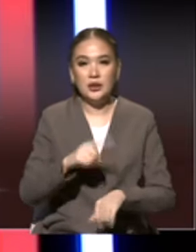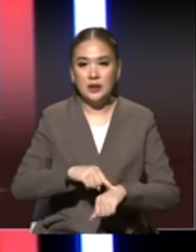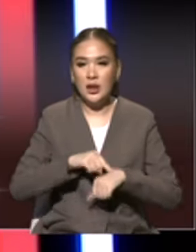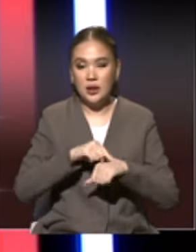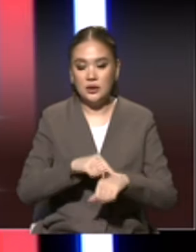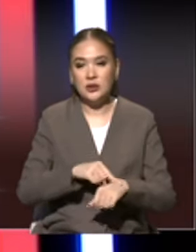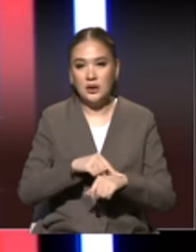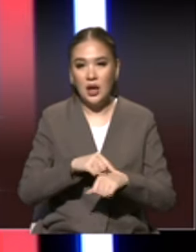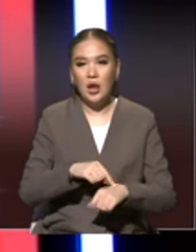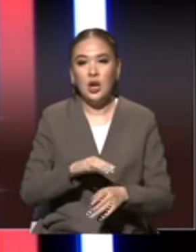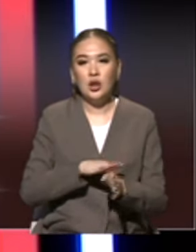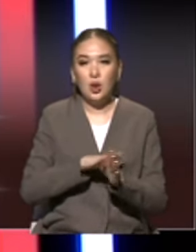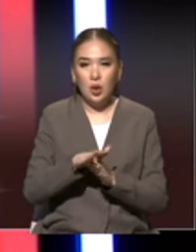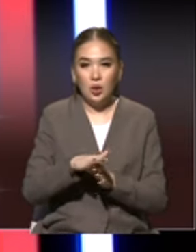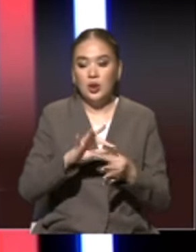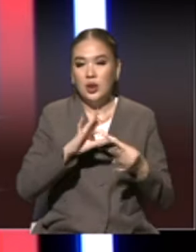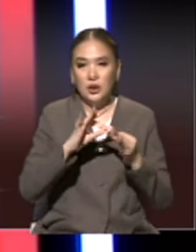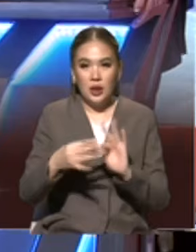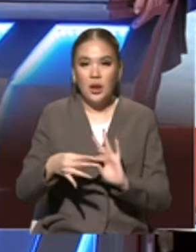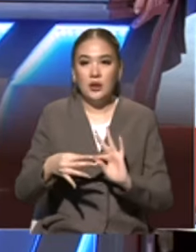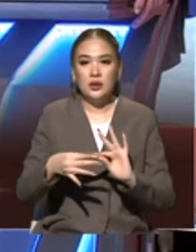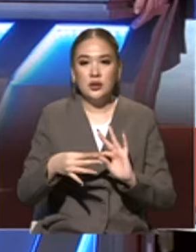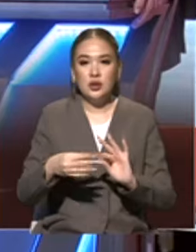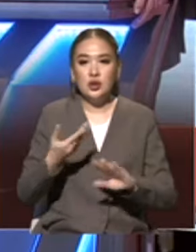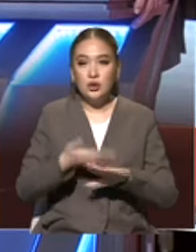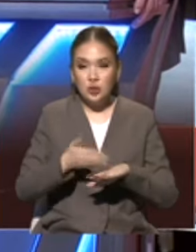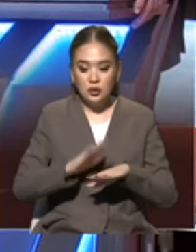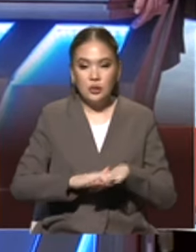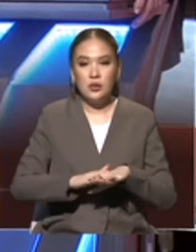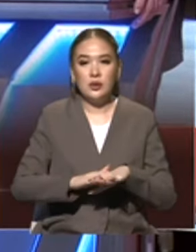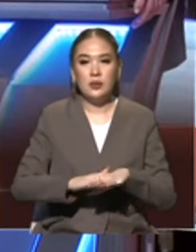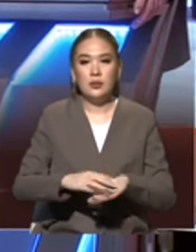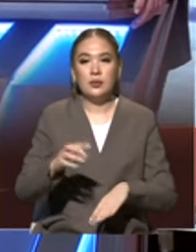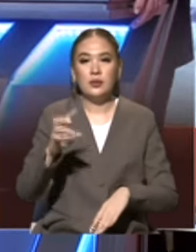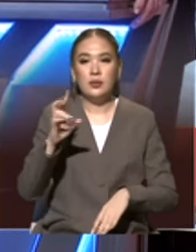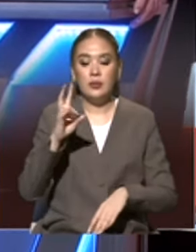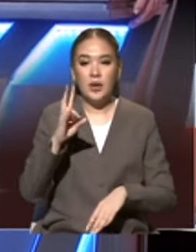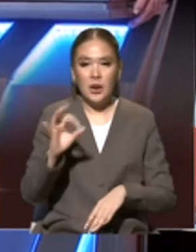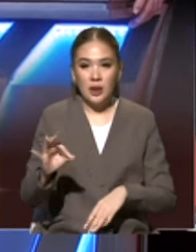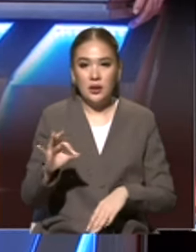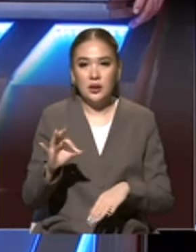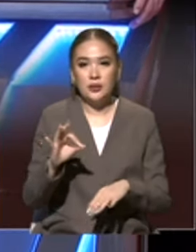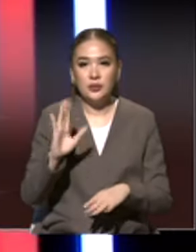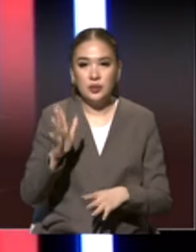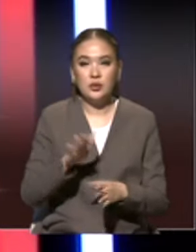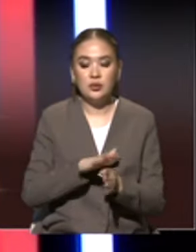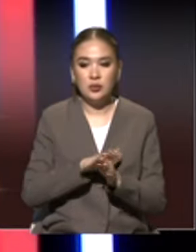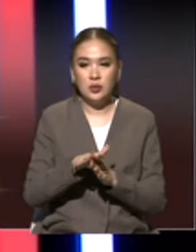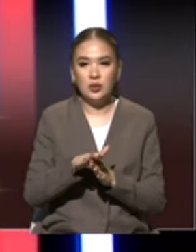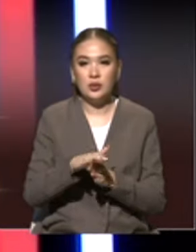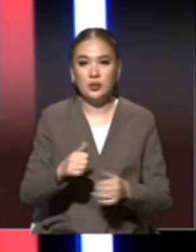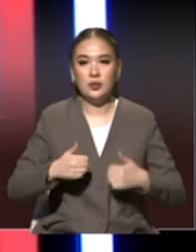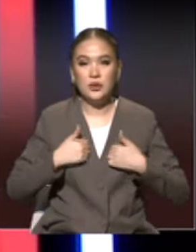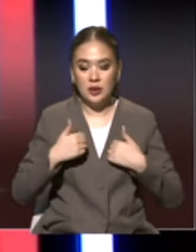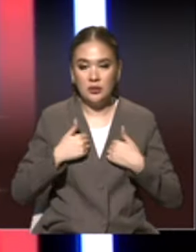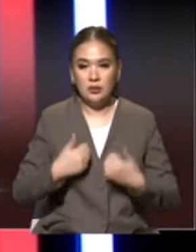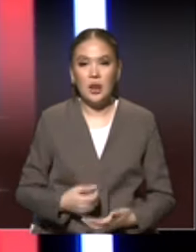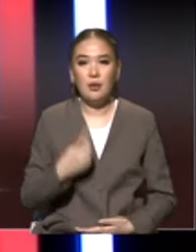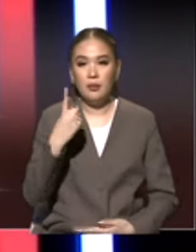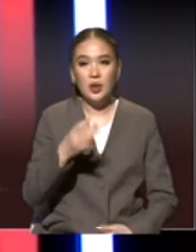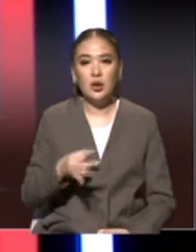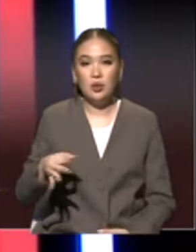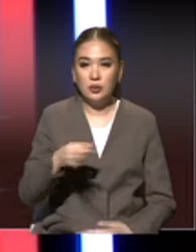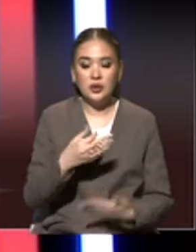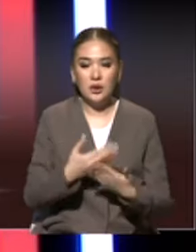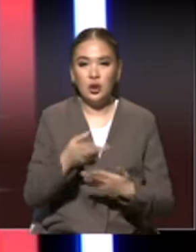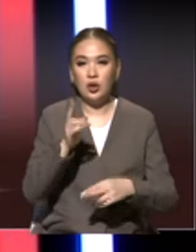өте қиын болады. Негізгі дегендерге тоқталсақ. Алдымен құрылыс. Мысалға, бір облыста деп айтайықшы, бір облыста